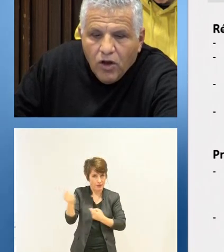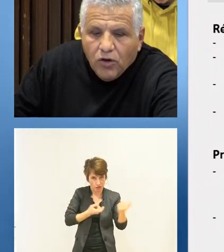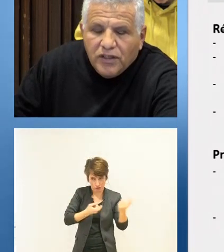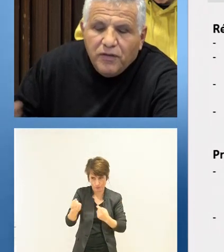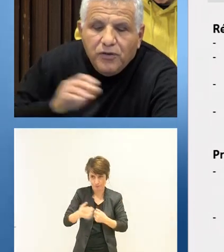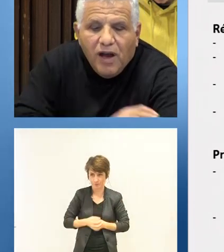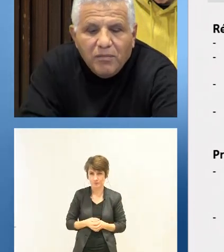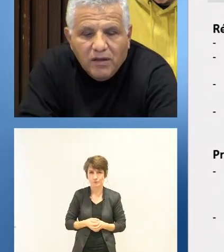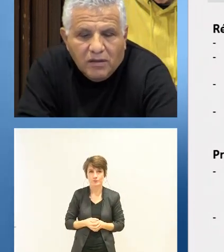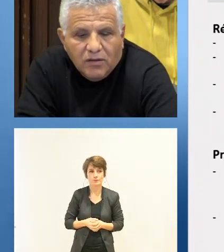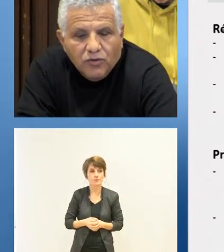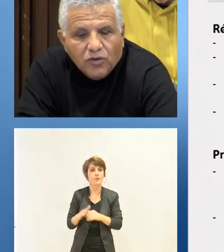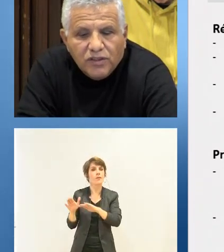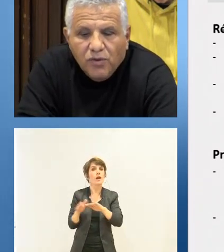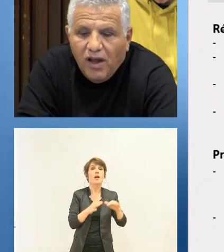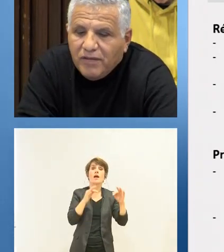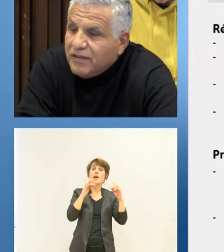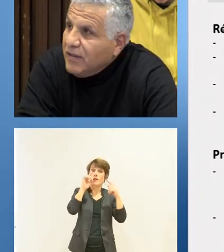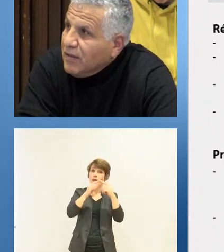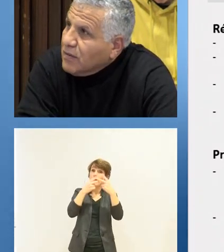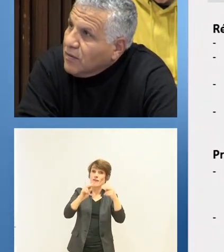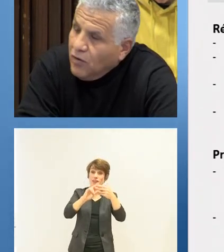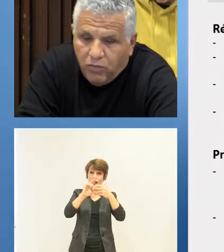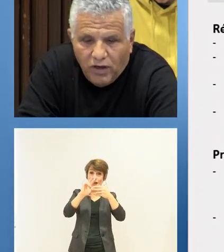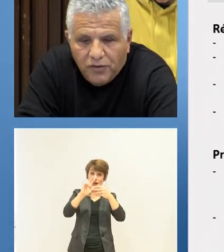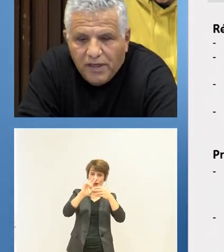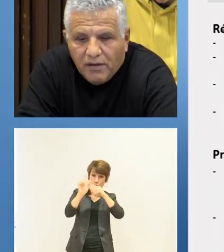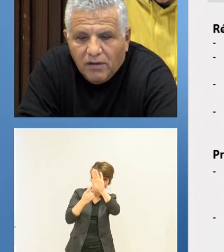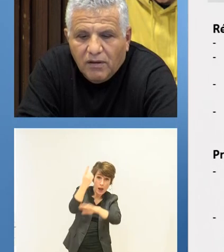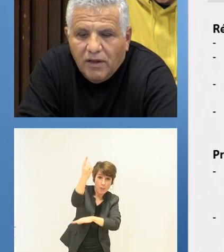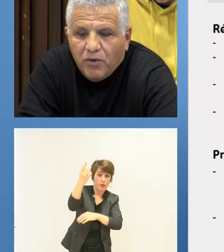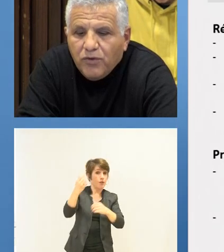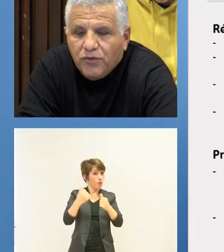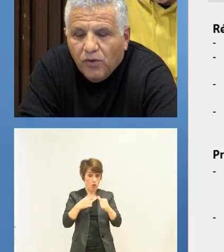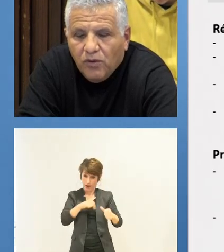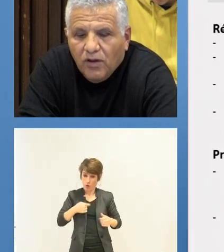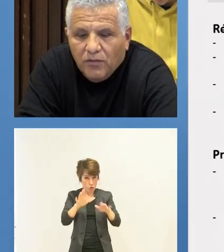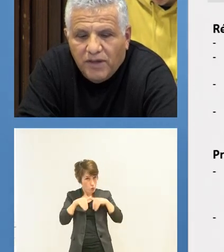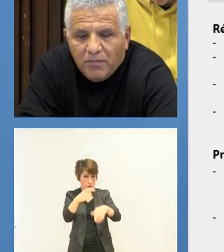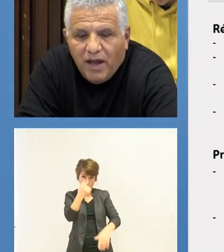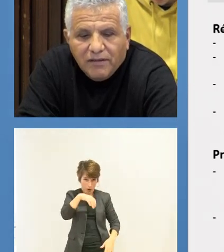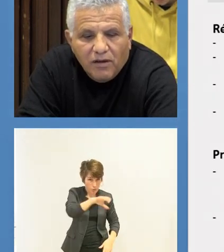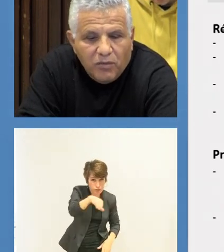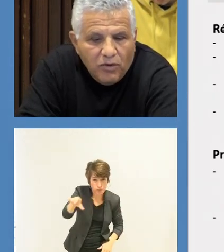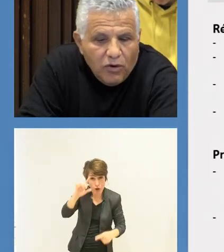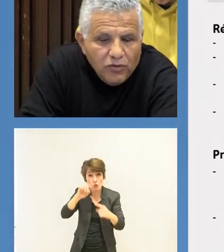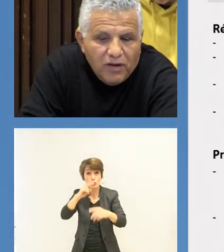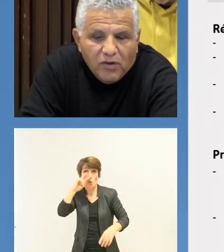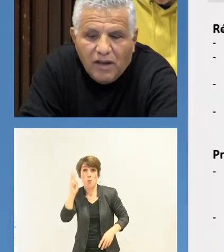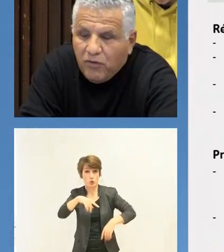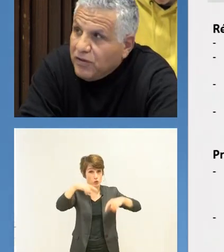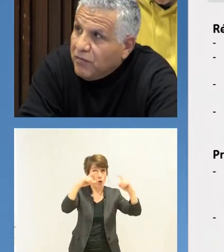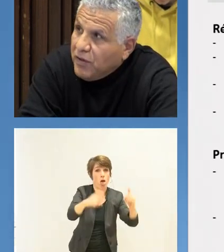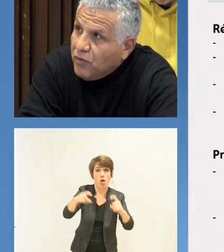côté ville durable nous continuons à investir pour réduire les pollutions via par exemple le renouvellement